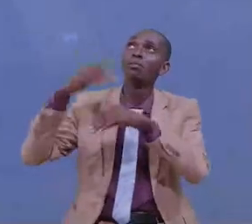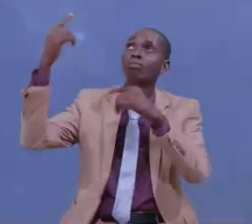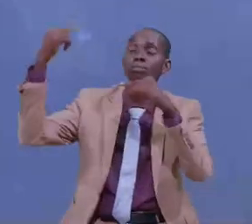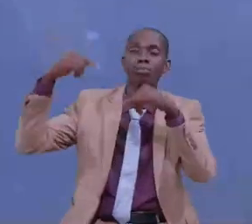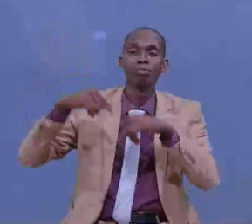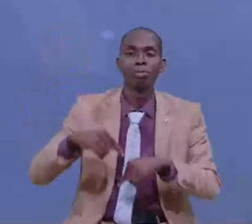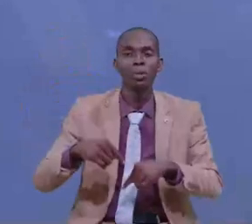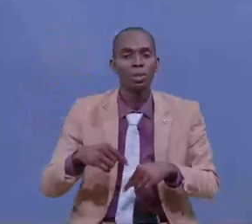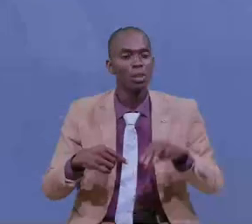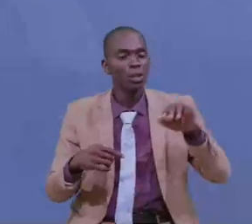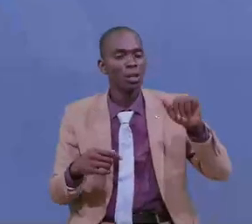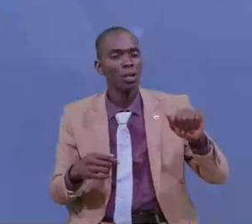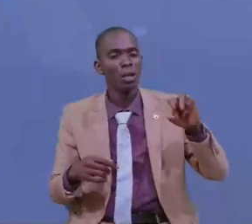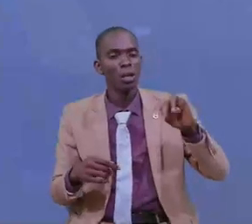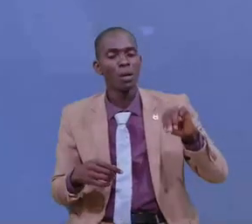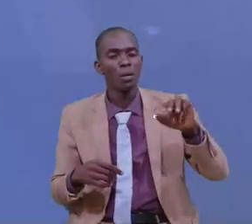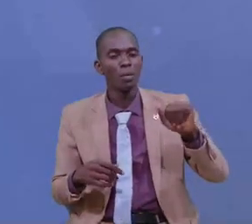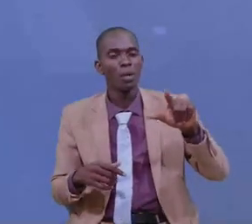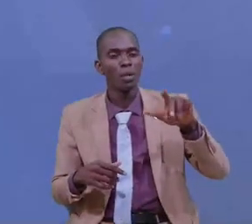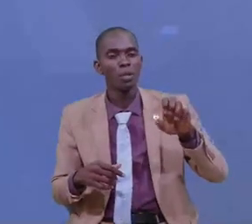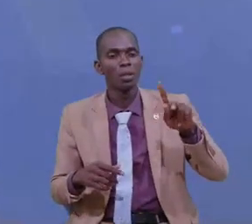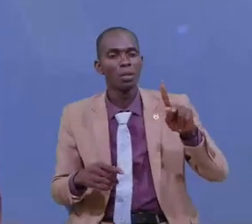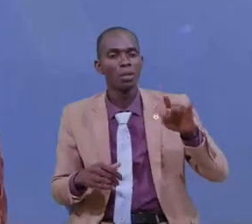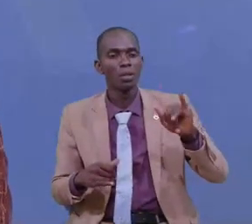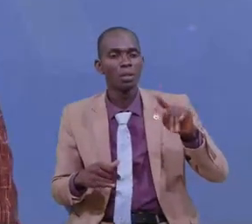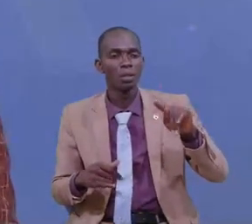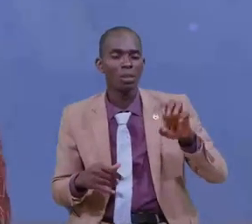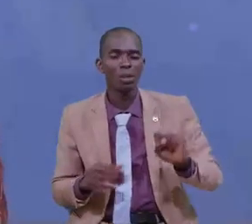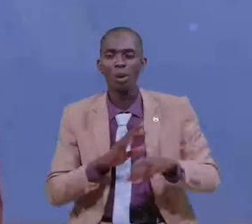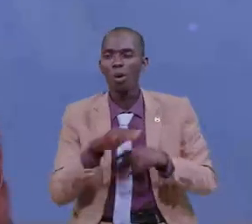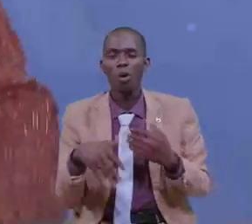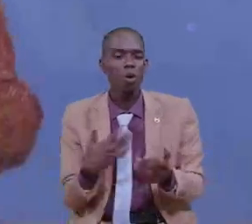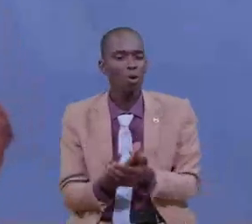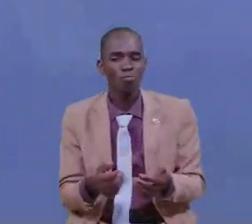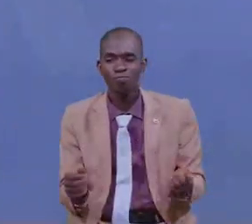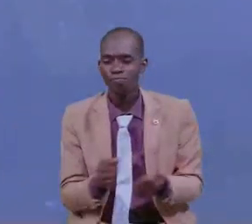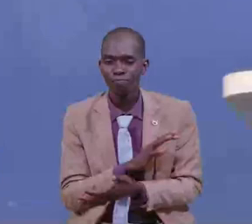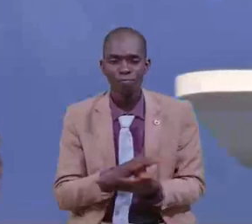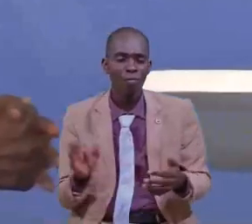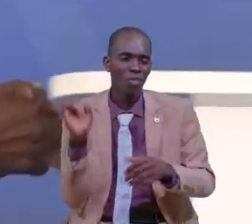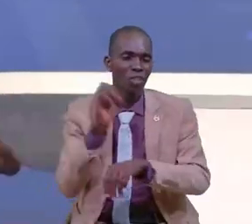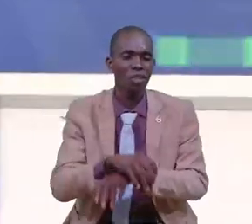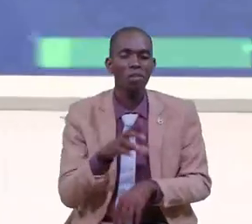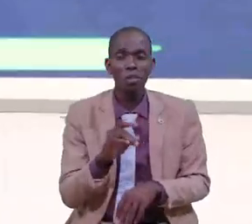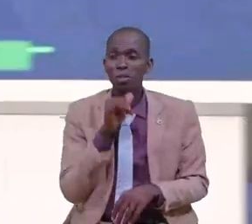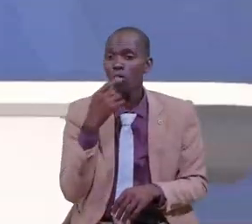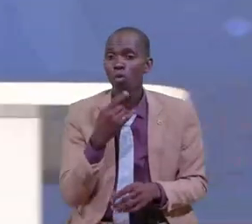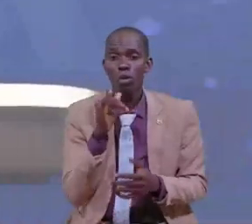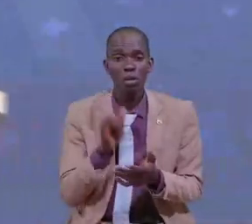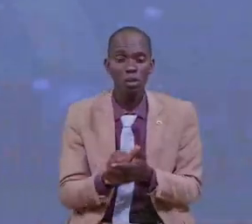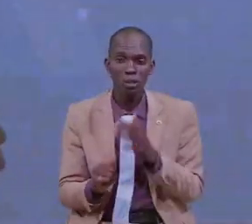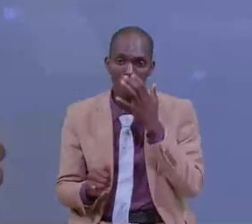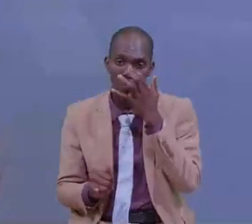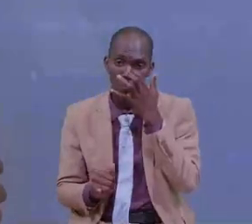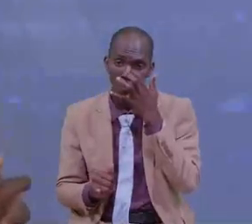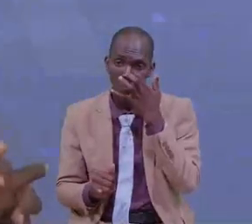ciel. Les Amalécites étaient tous des filles balayées. Non seulement